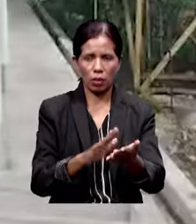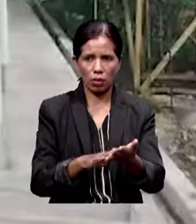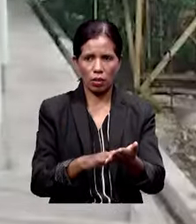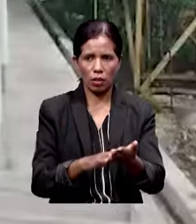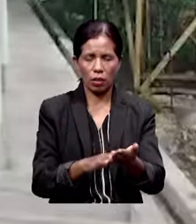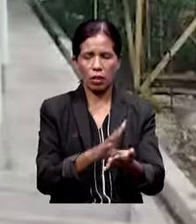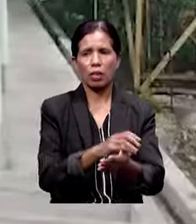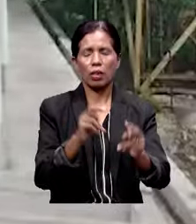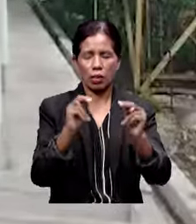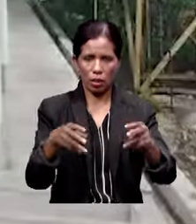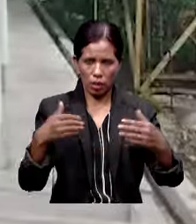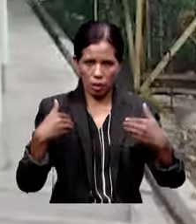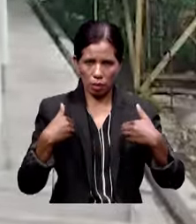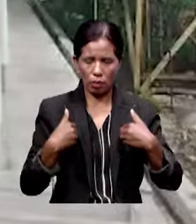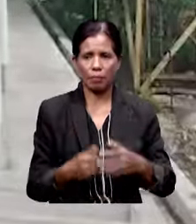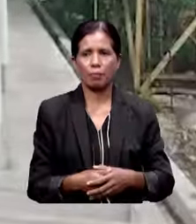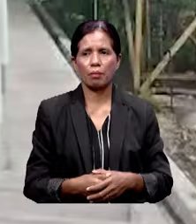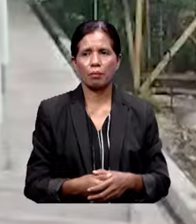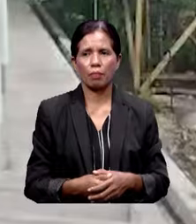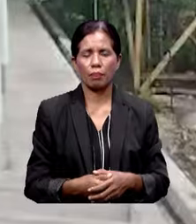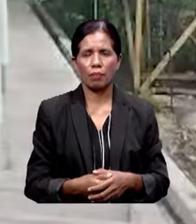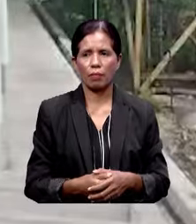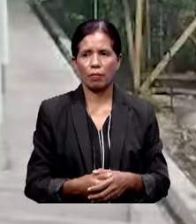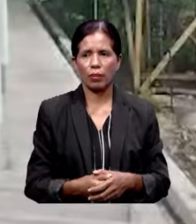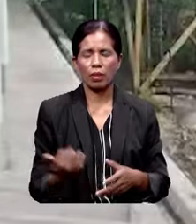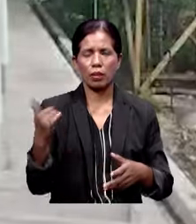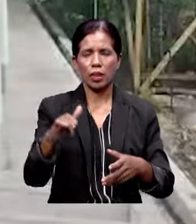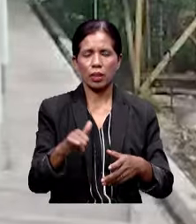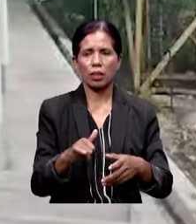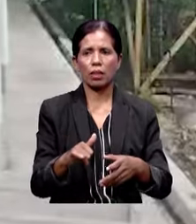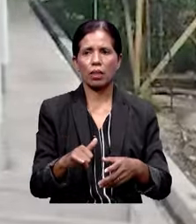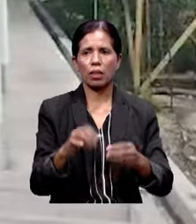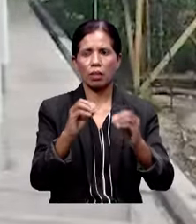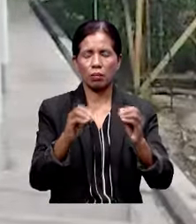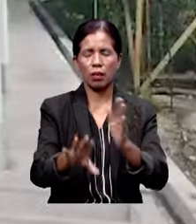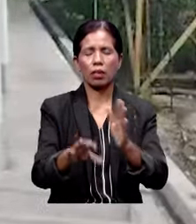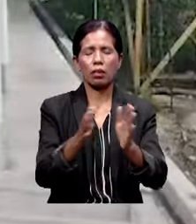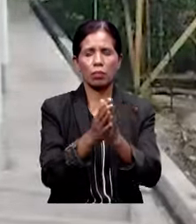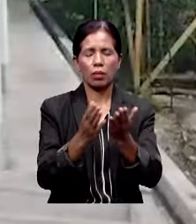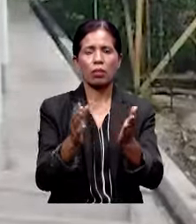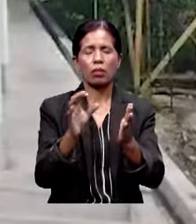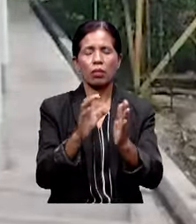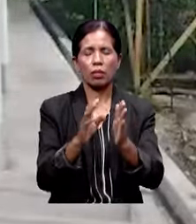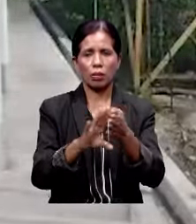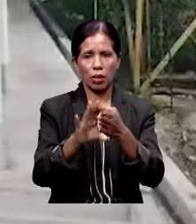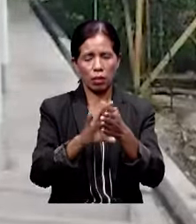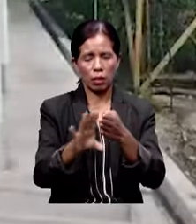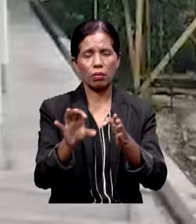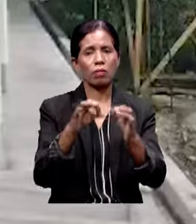fisa familia tem que ia. Então sira rasik bab tambah fisa de familia nakam buat ia